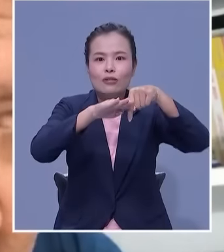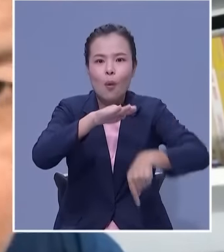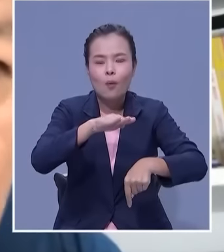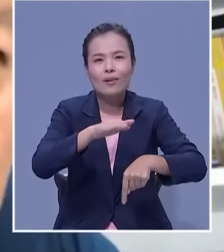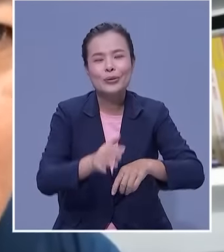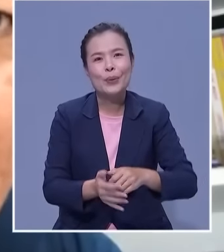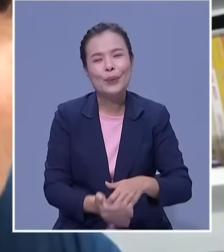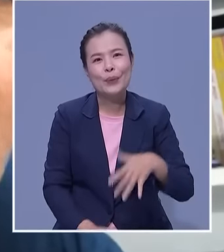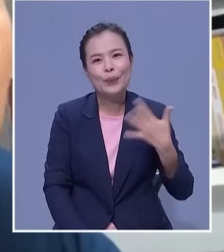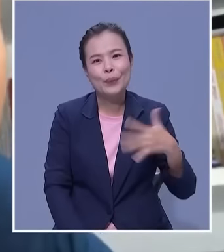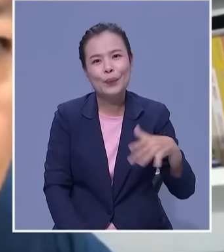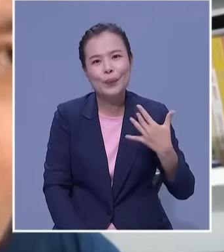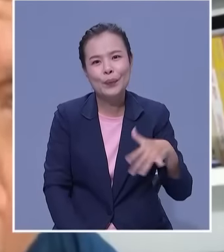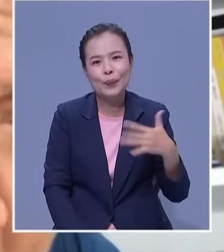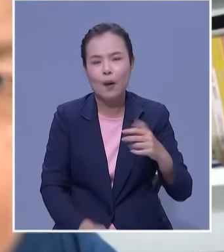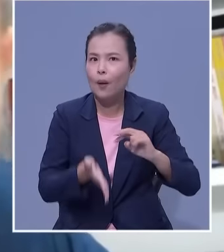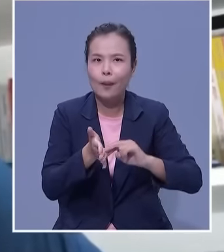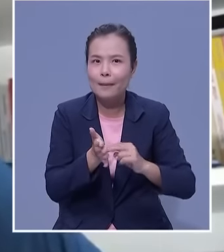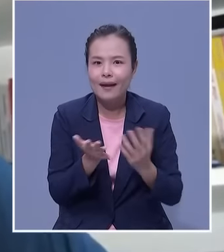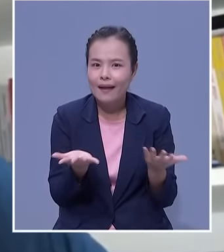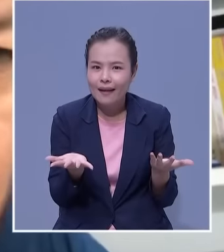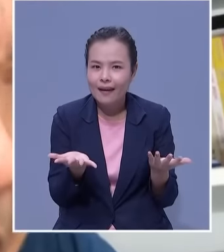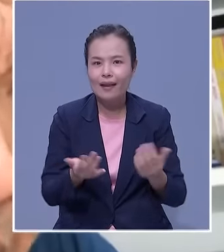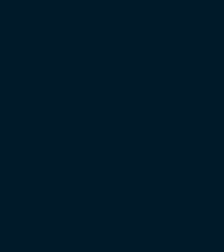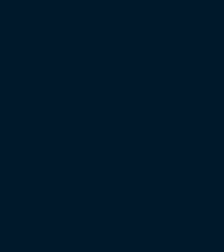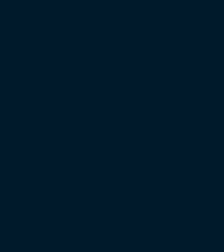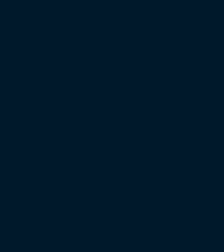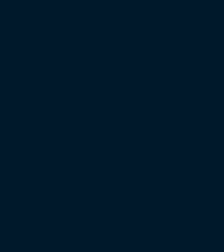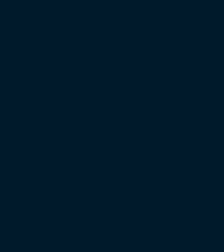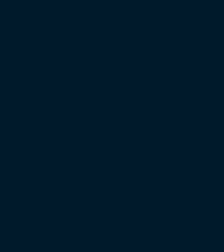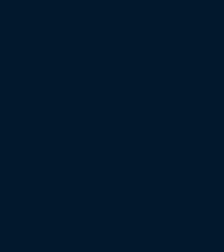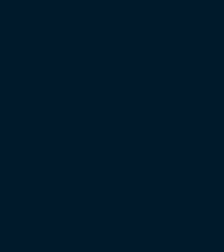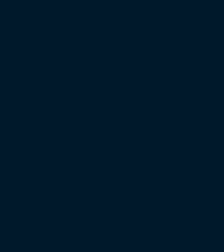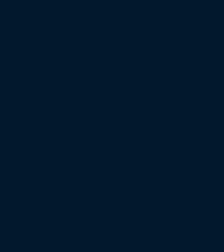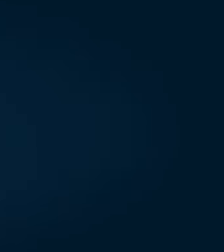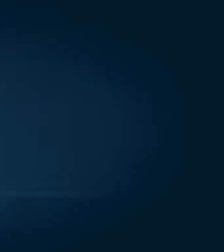อื้อหือแปลว่าอะไรเออๆๆๆๆ